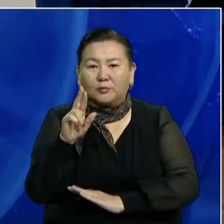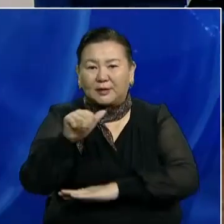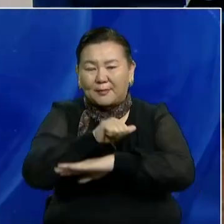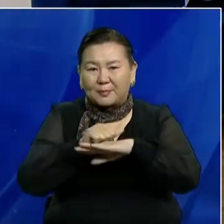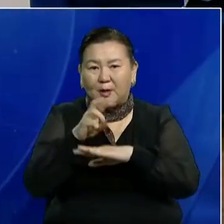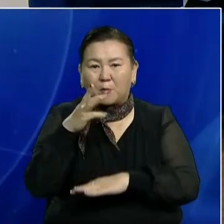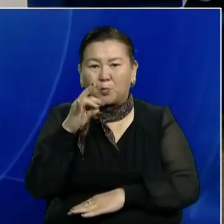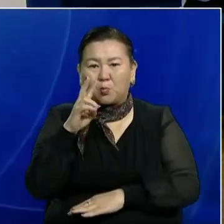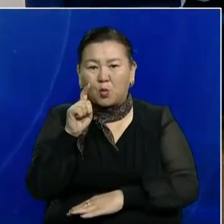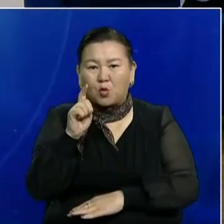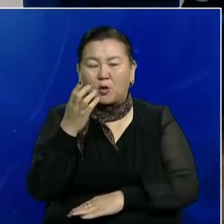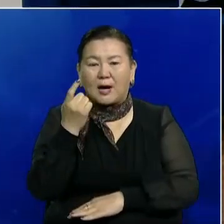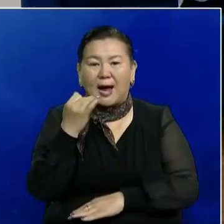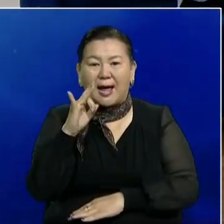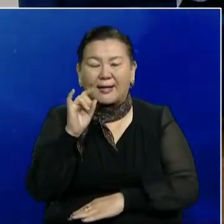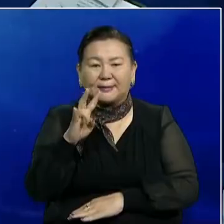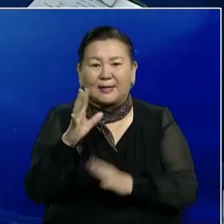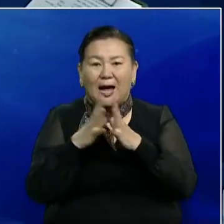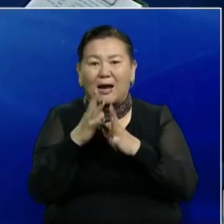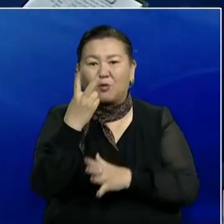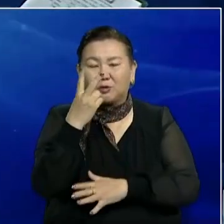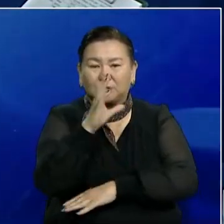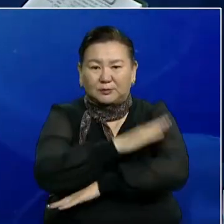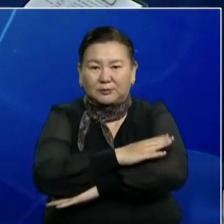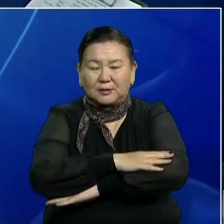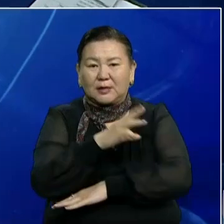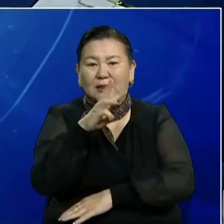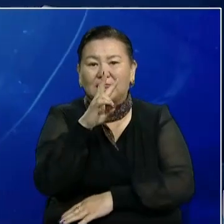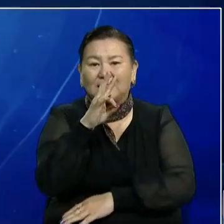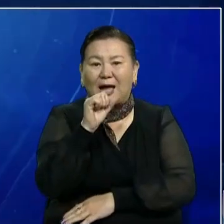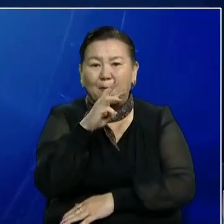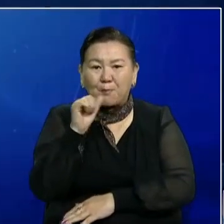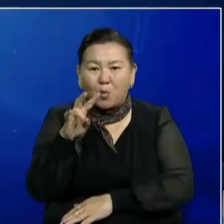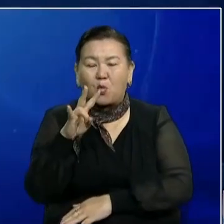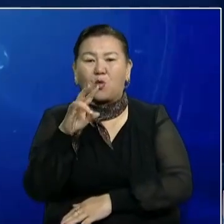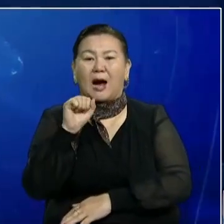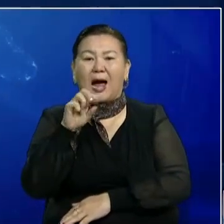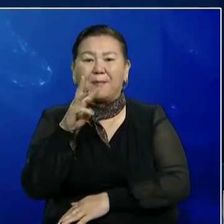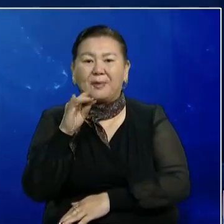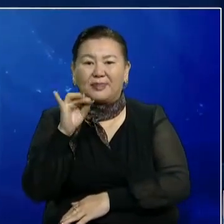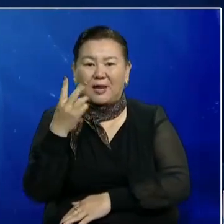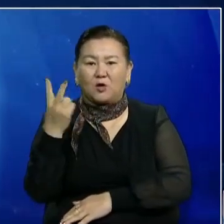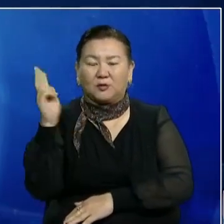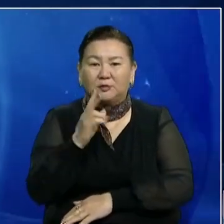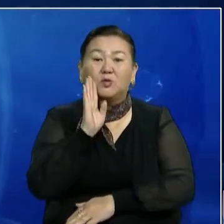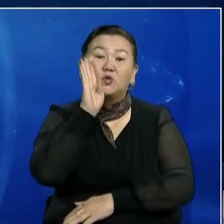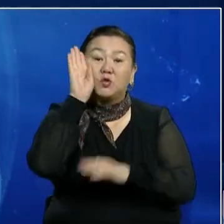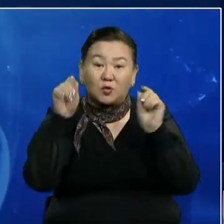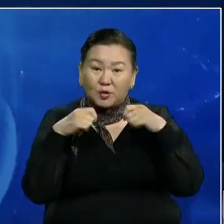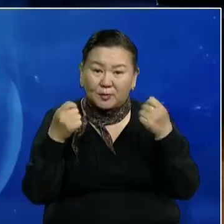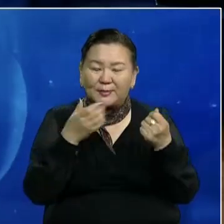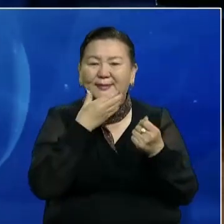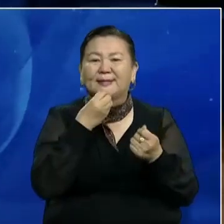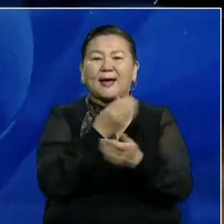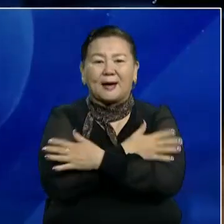ахлах сургуулийн 12 дугаар ангийн сурагч Амина, за 11 дугаар ангийн сурагч Намуу нар ирсэн байна. Өглөөний юм сайхан амарсав уу? Сайхан амарсан уу? Сайхан амарсан